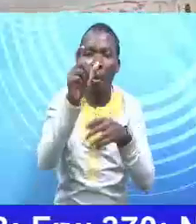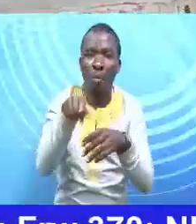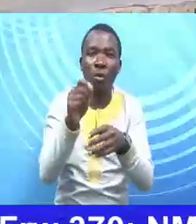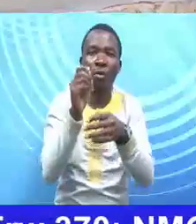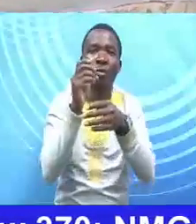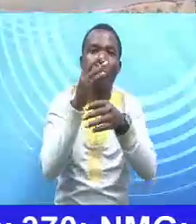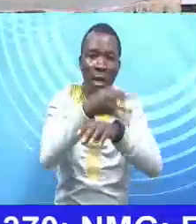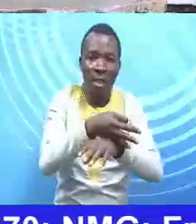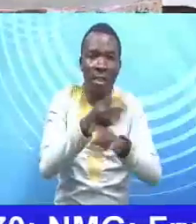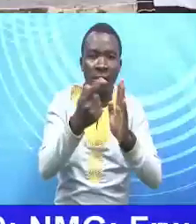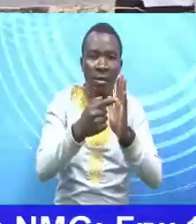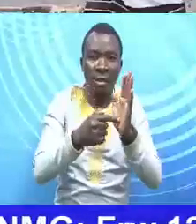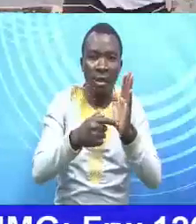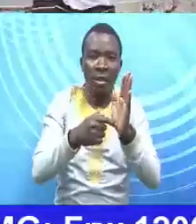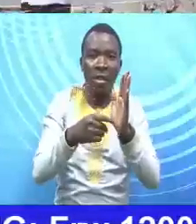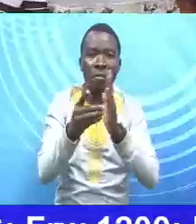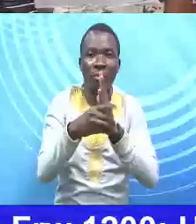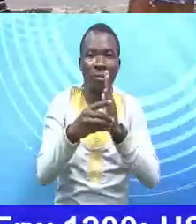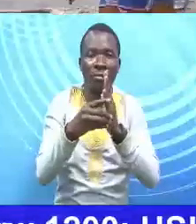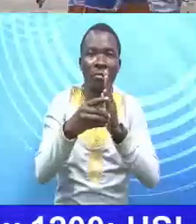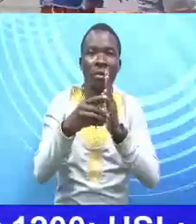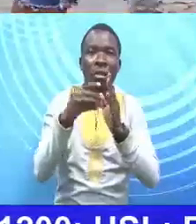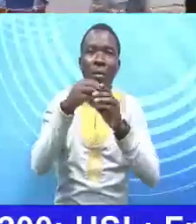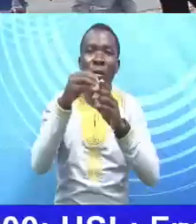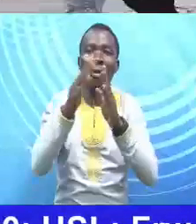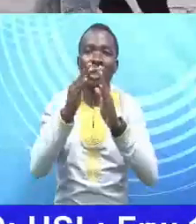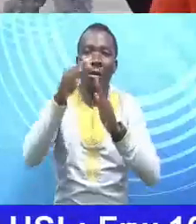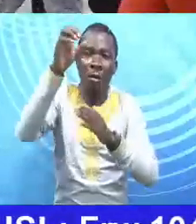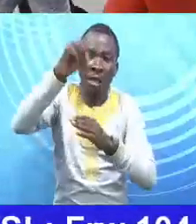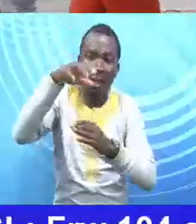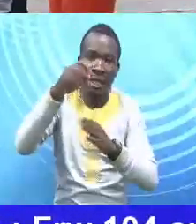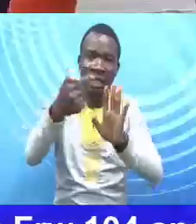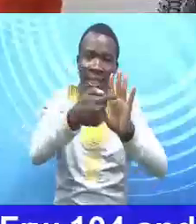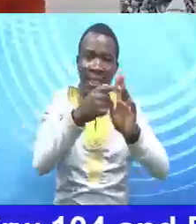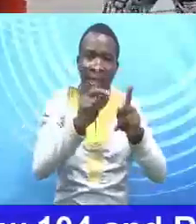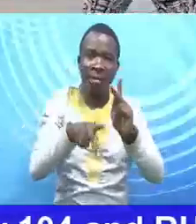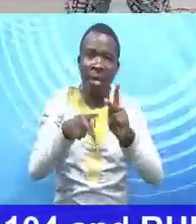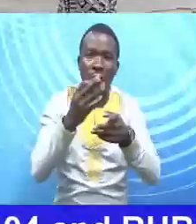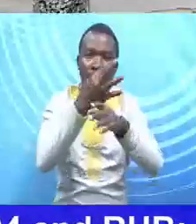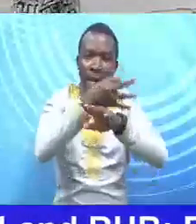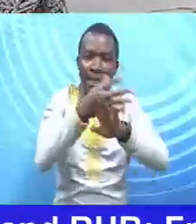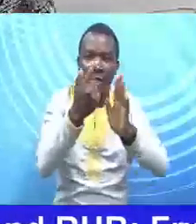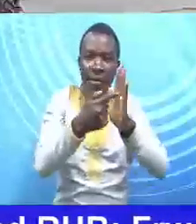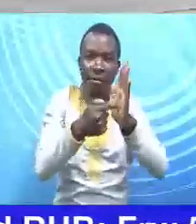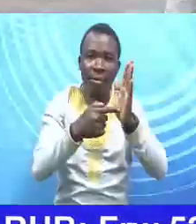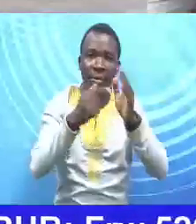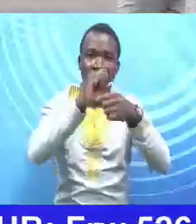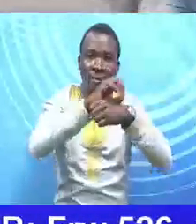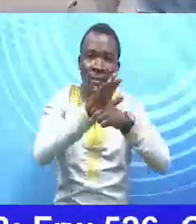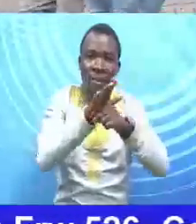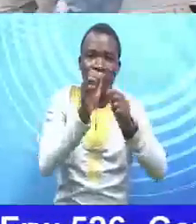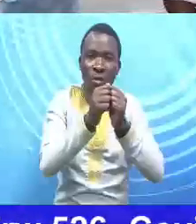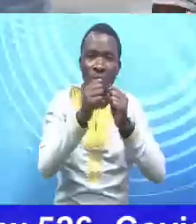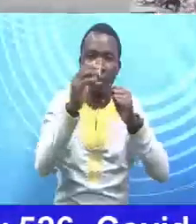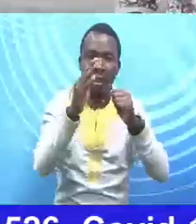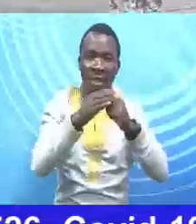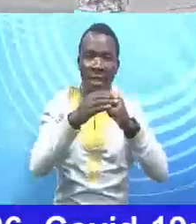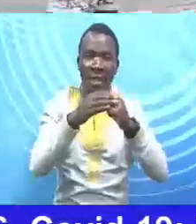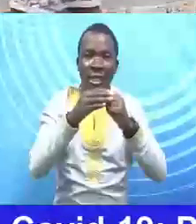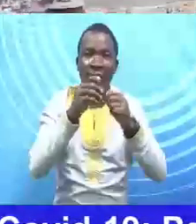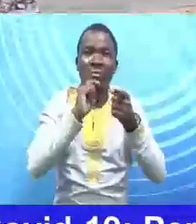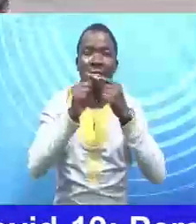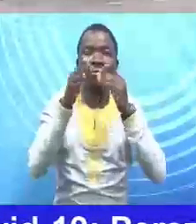karere ka Nyarugenge mu mujyi wa Kigali aherekanirwaga abarenze ku mabwiriza y'icyorezo cya COVID-19 na riserese na